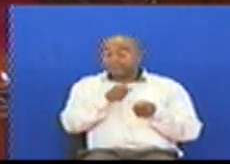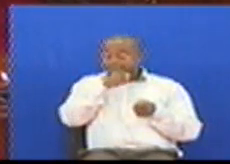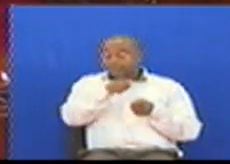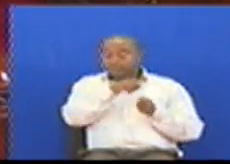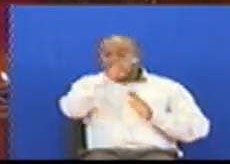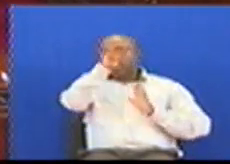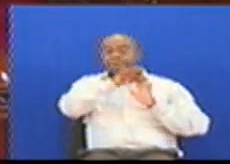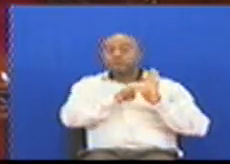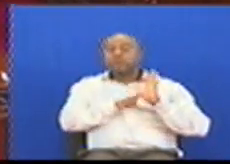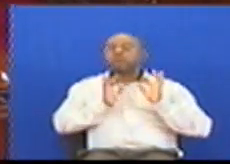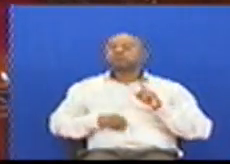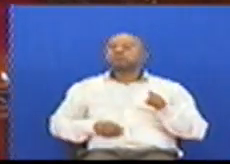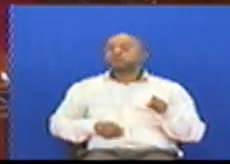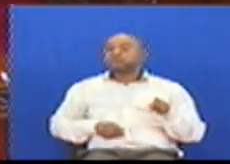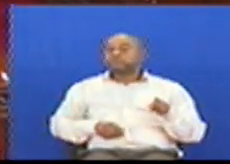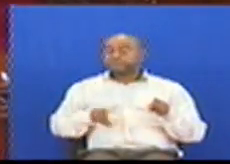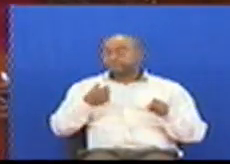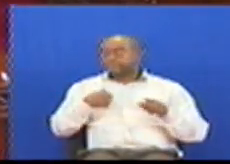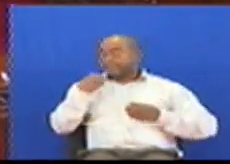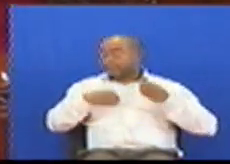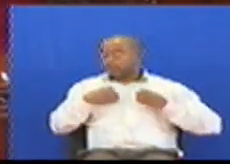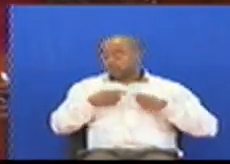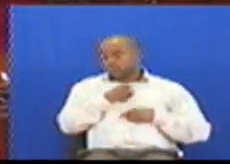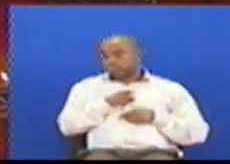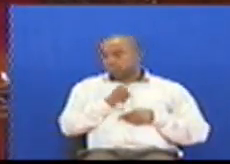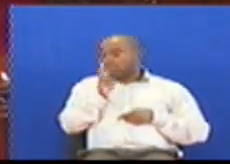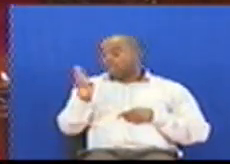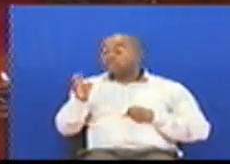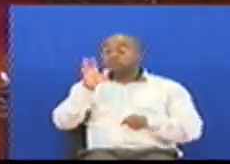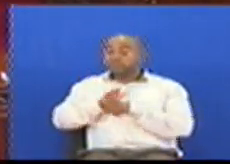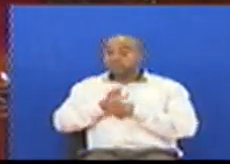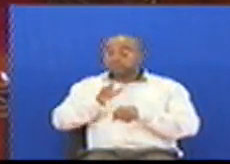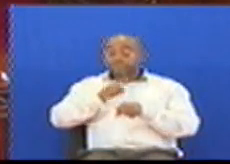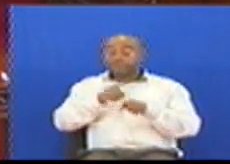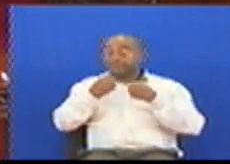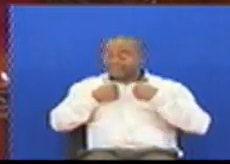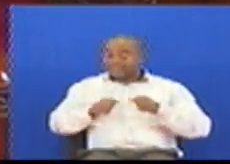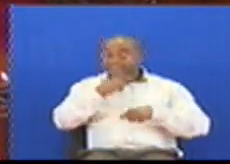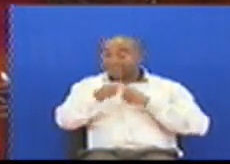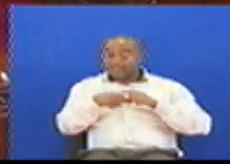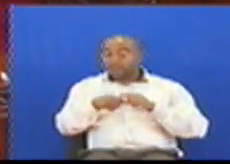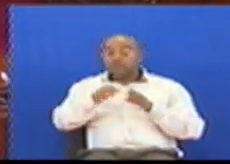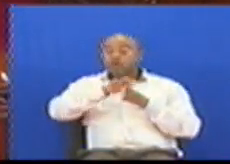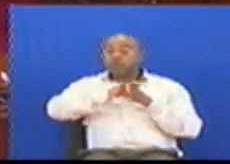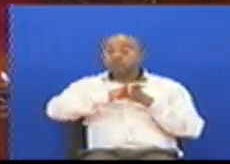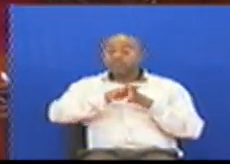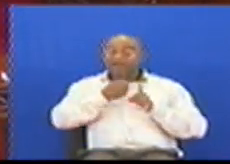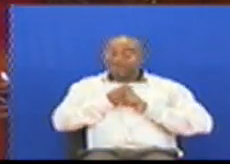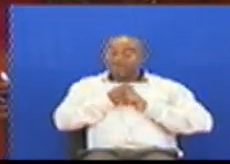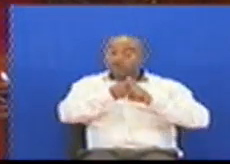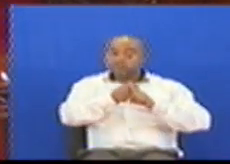lakini nina wasiwasi kwa sababu halmashauri nyingi zinakotekelezwa miradi hii inayotumia force account hazina wataalamu wa kutosha.